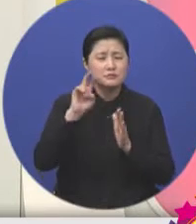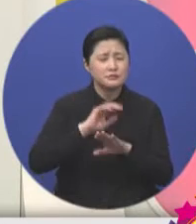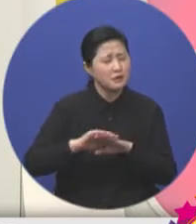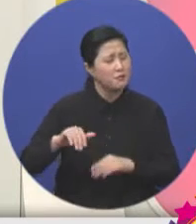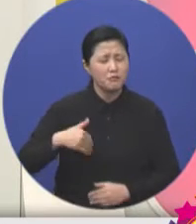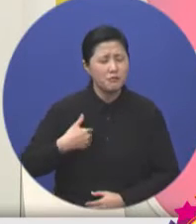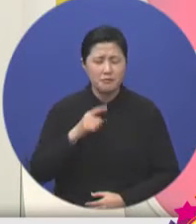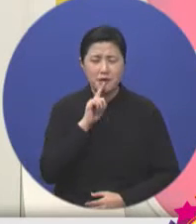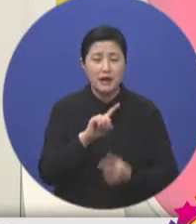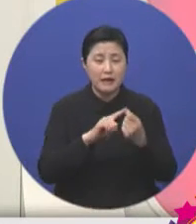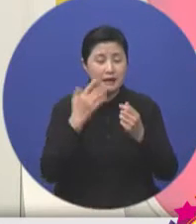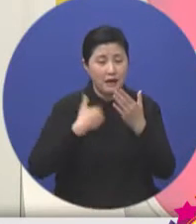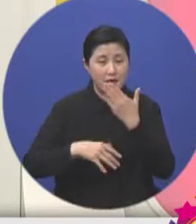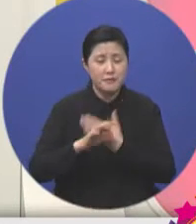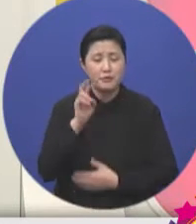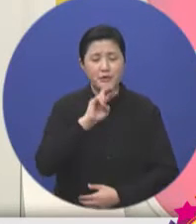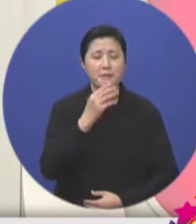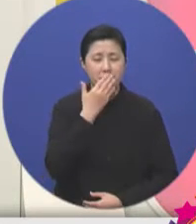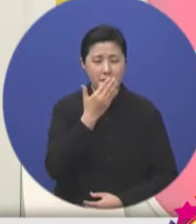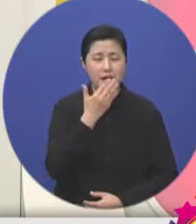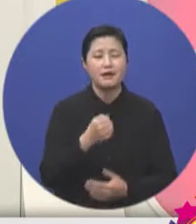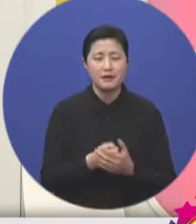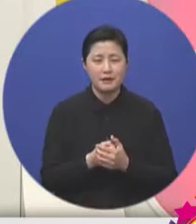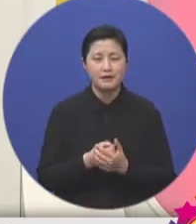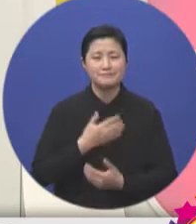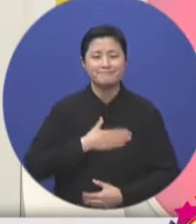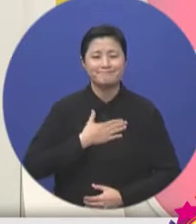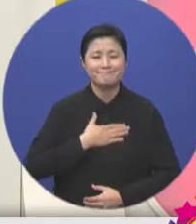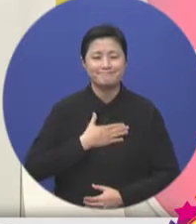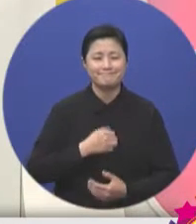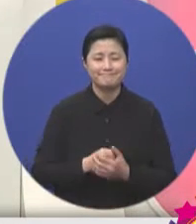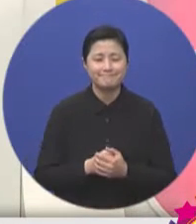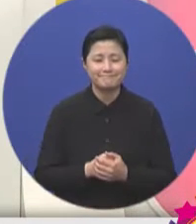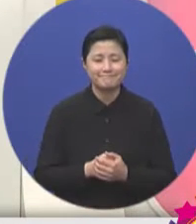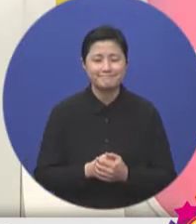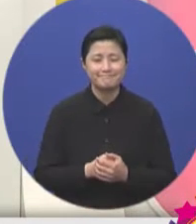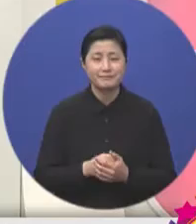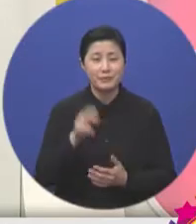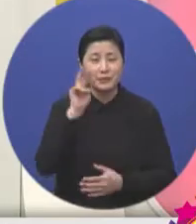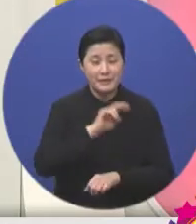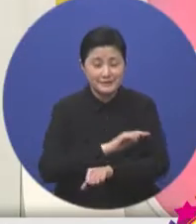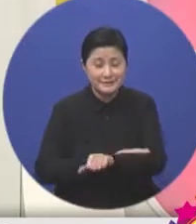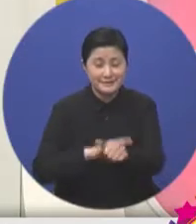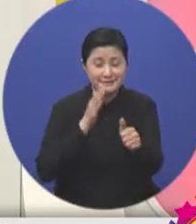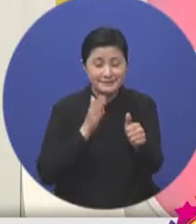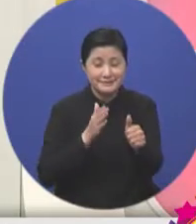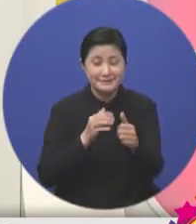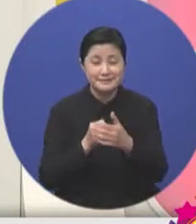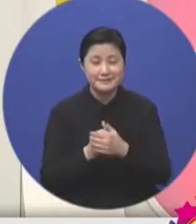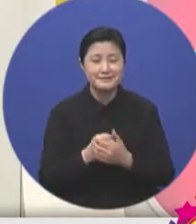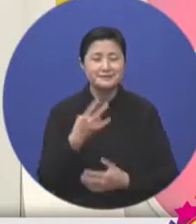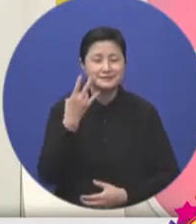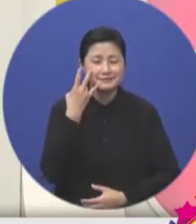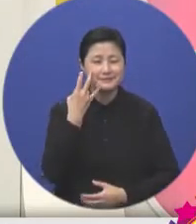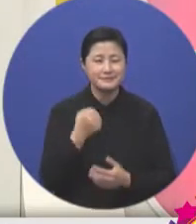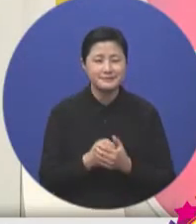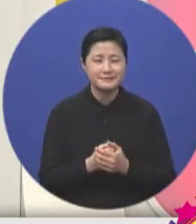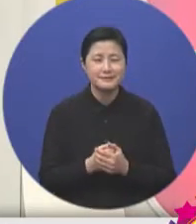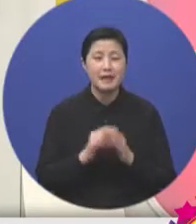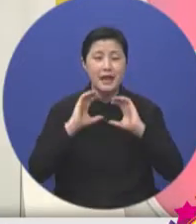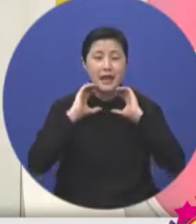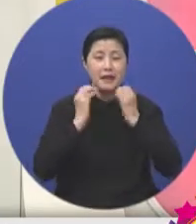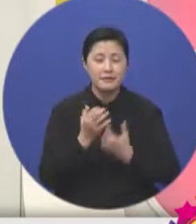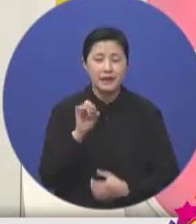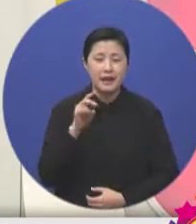되겠는데. 네네. 그래가지고 오늘 한번 불러보려고 해요. 알겠습니다. 그러면 예. 우리 노래 잘 불러주세요. 예. 자,